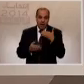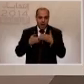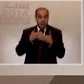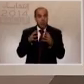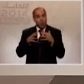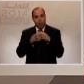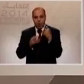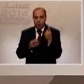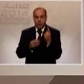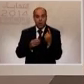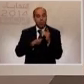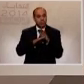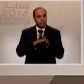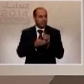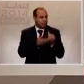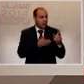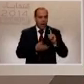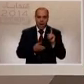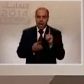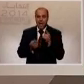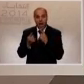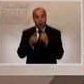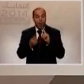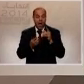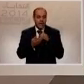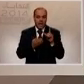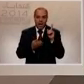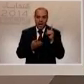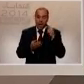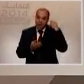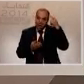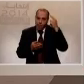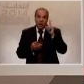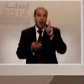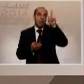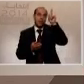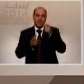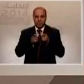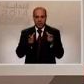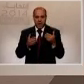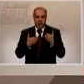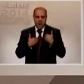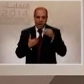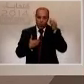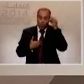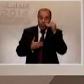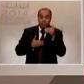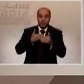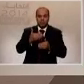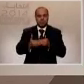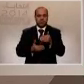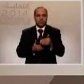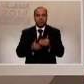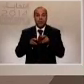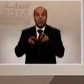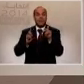ويوحد يحاور دون اقصاء وكما ان املنا في الله كبير بان تونس سائره لا محاله